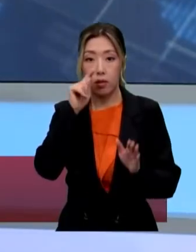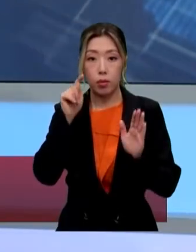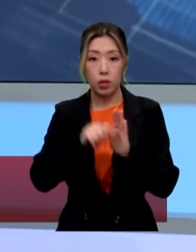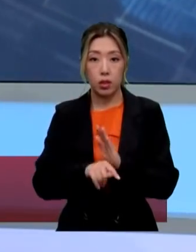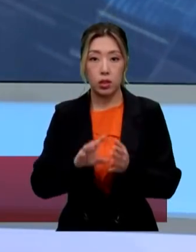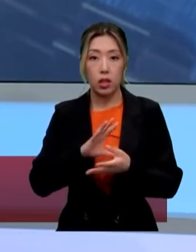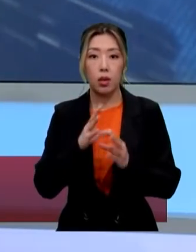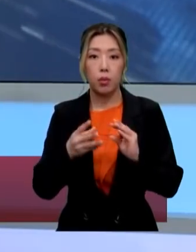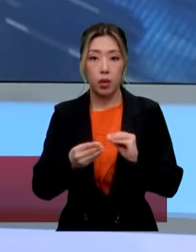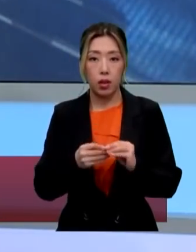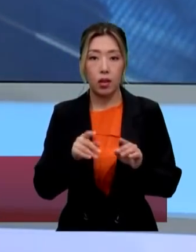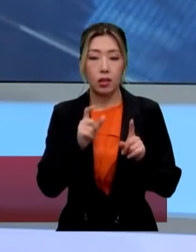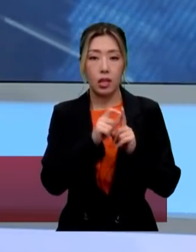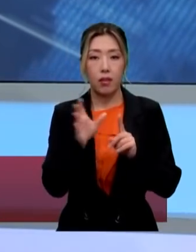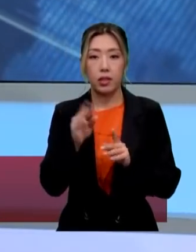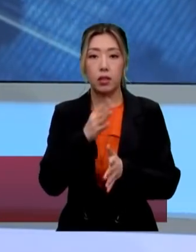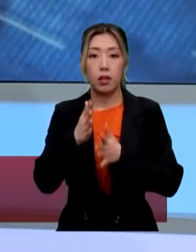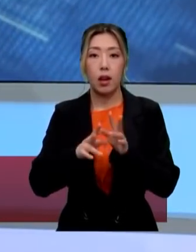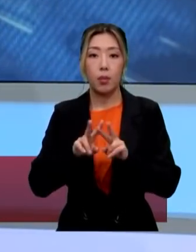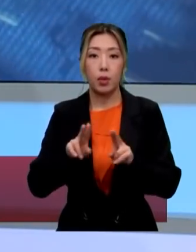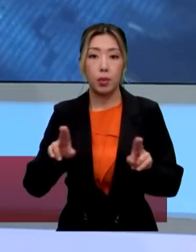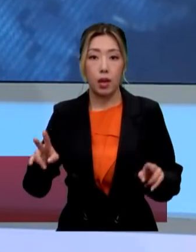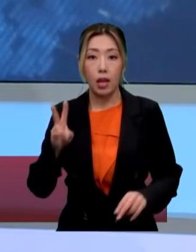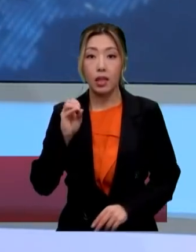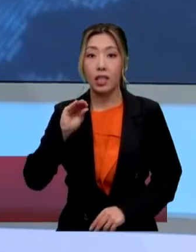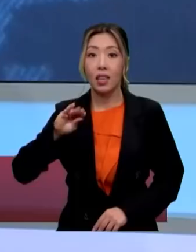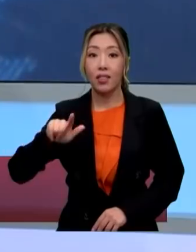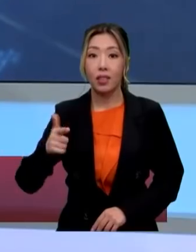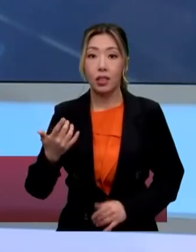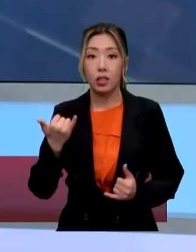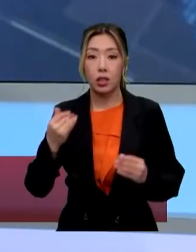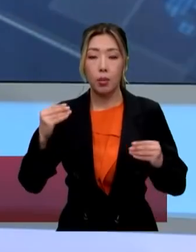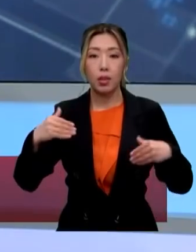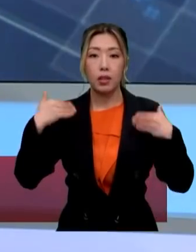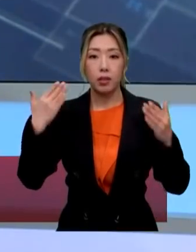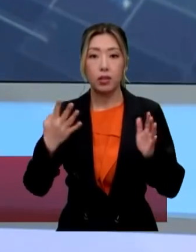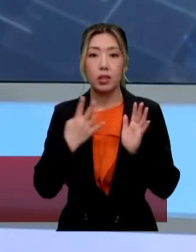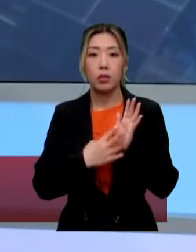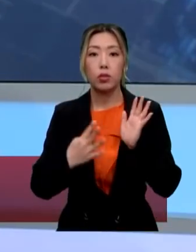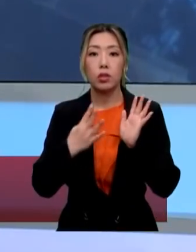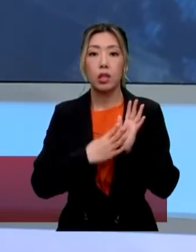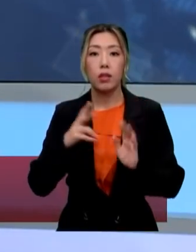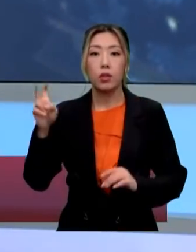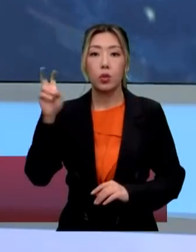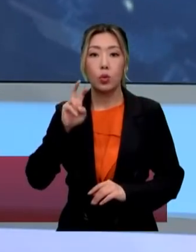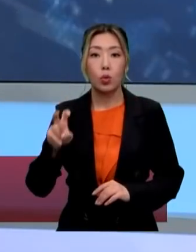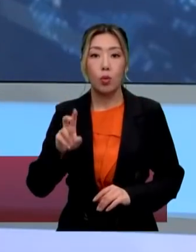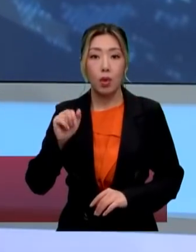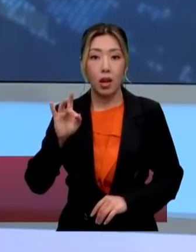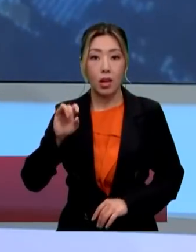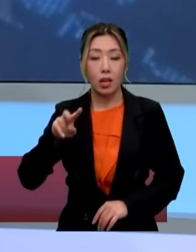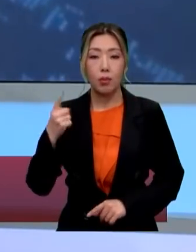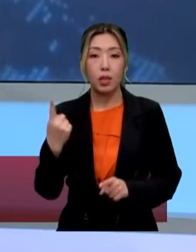звучат практически одинаковые. А между тем, цена на нефть марки Brent превысила $99 за баррель впервые с